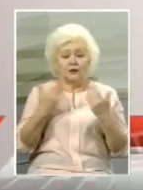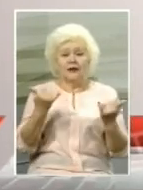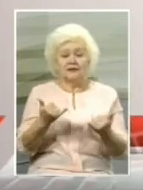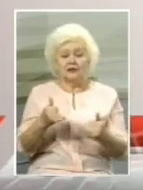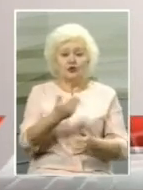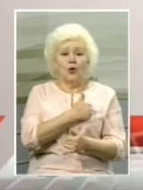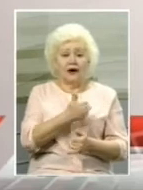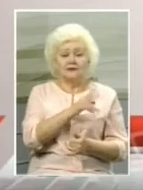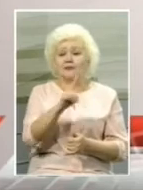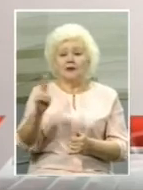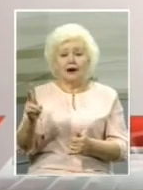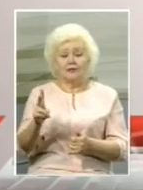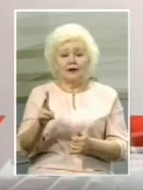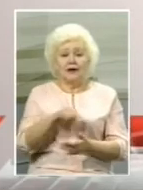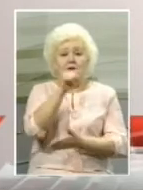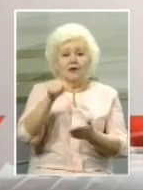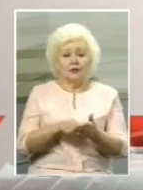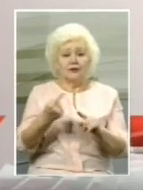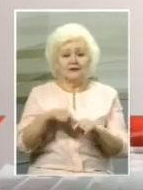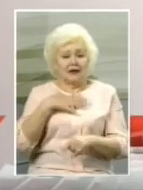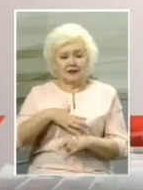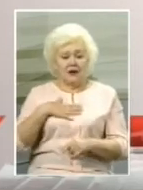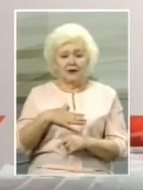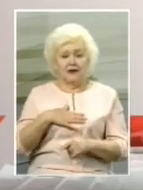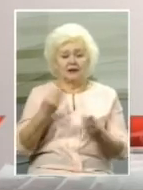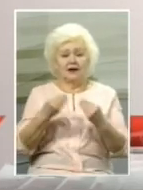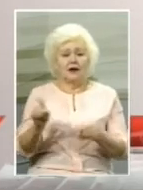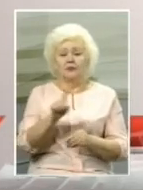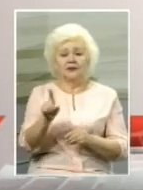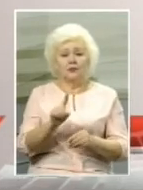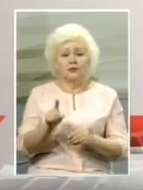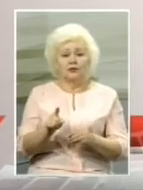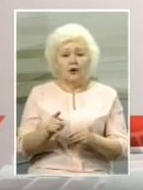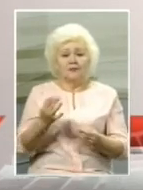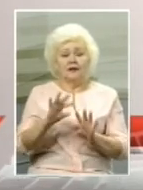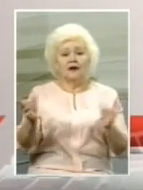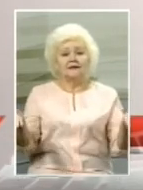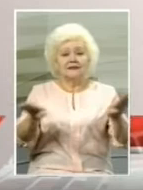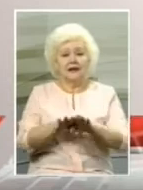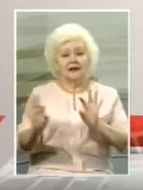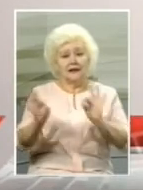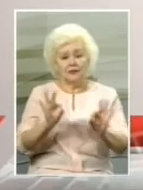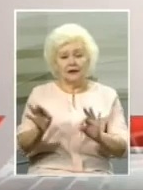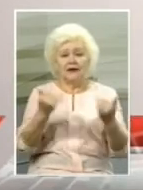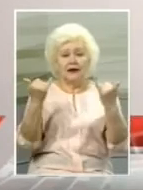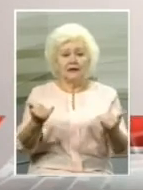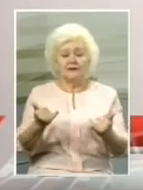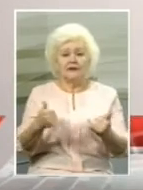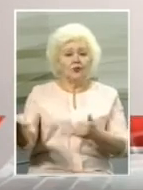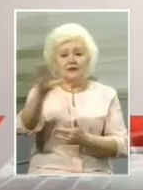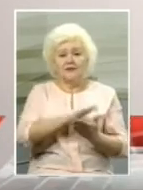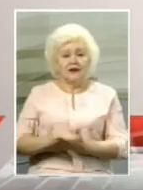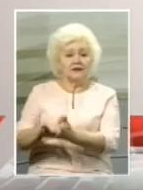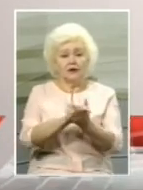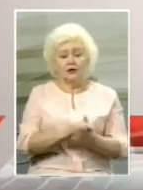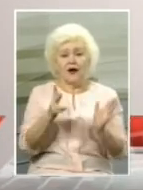с этим как бы вопросы и неприятности, потому что мы должны были закрыть правильно. Сегодня мы взяли коллектив, там у